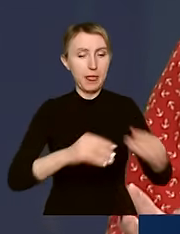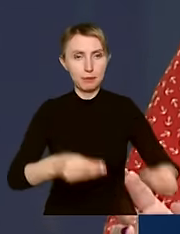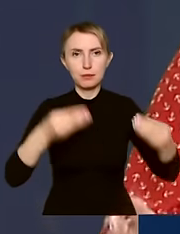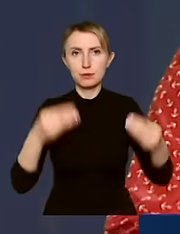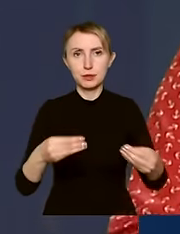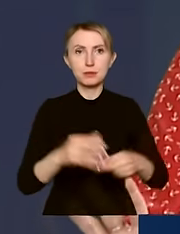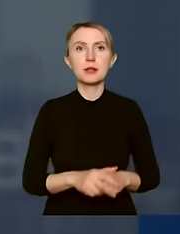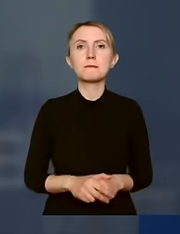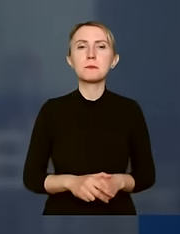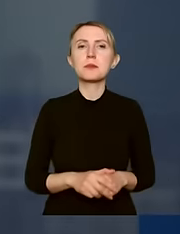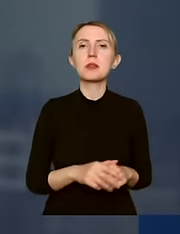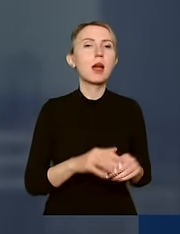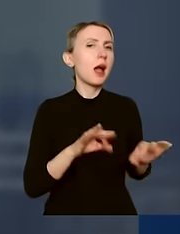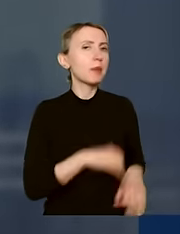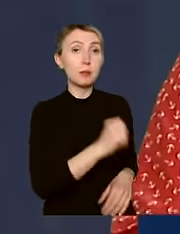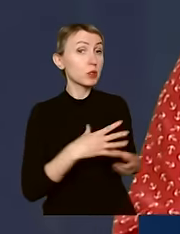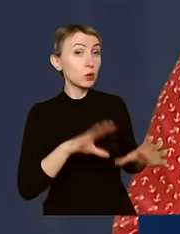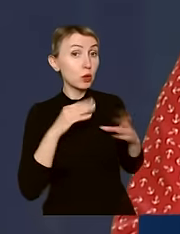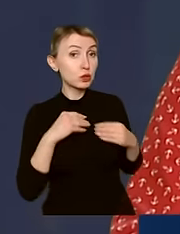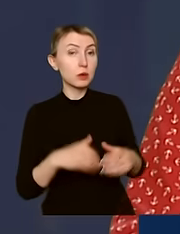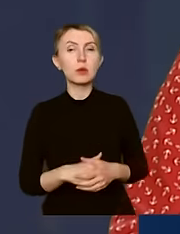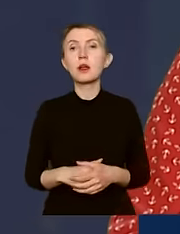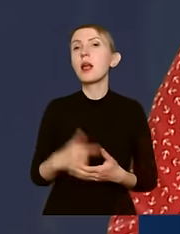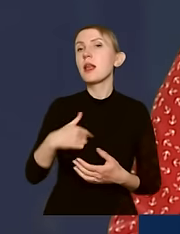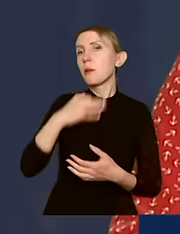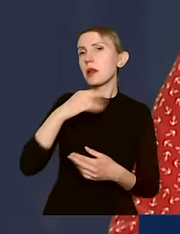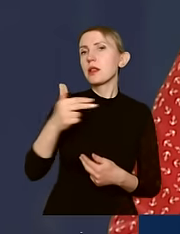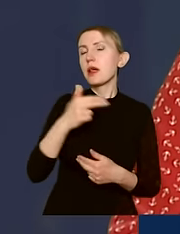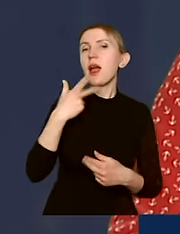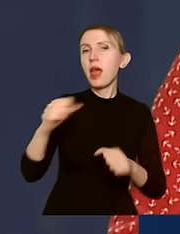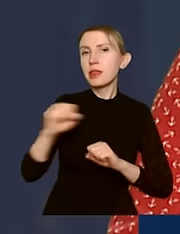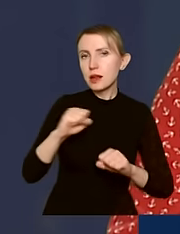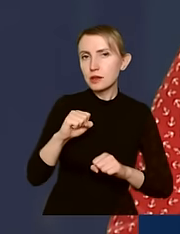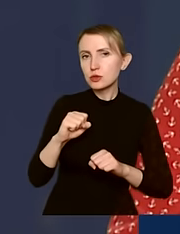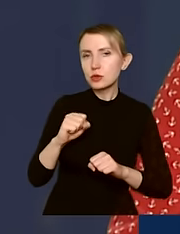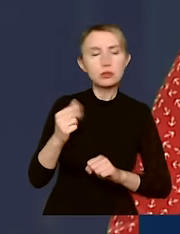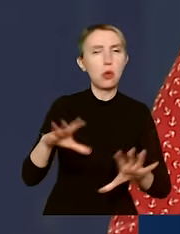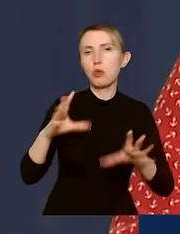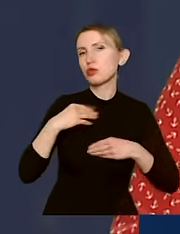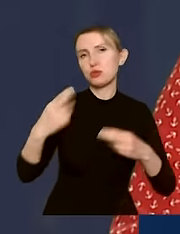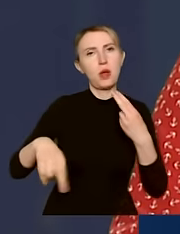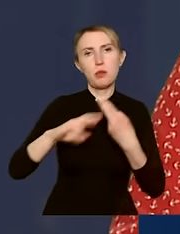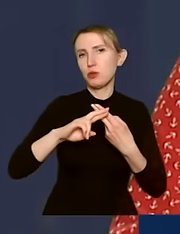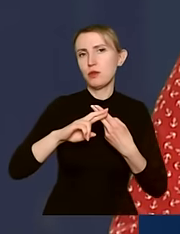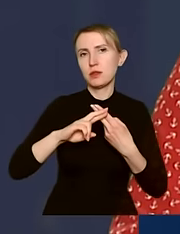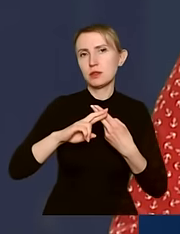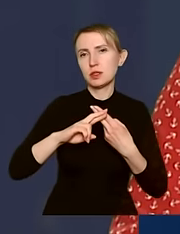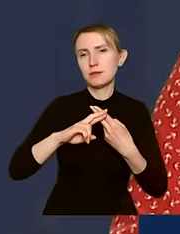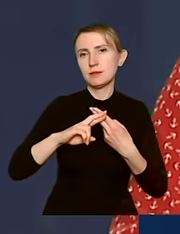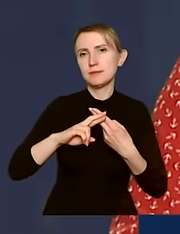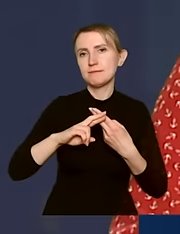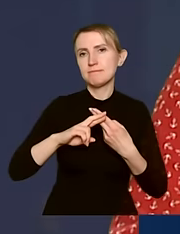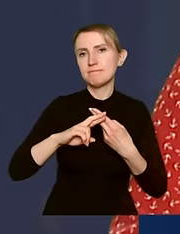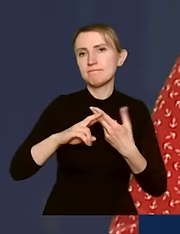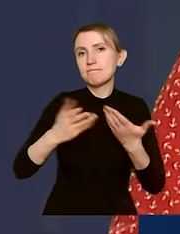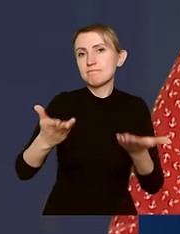jeżeli ktoś jest zainteresowany. Mogę ją udostępnić. Ja pytałem o tematykę energetyczną, nie dostałem tych odpowiedzi, dlatego no,